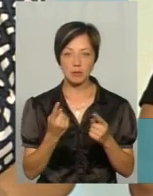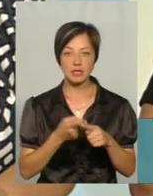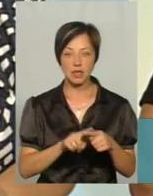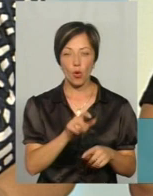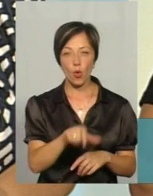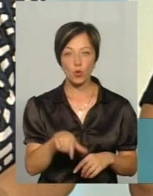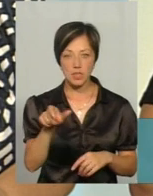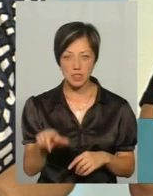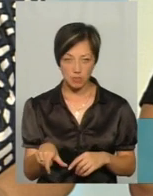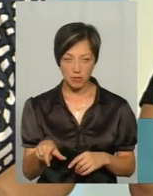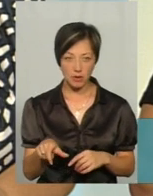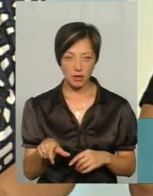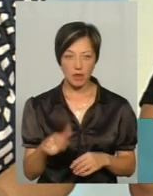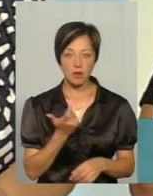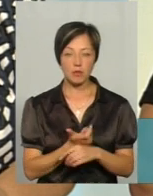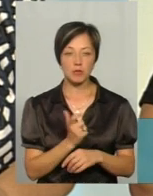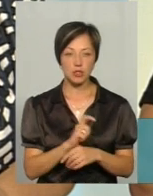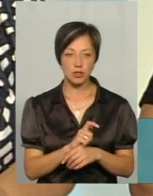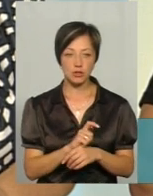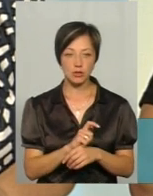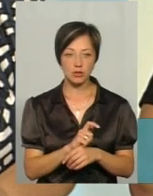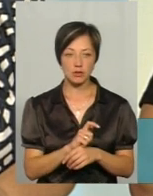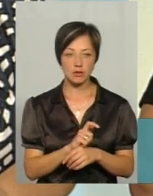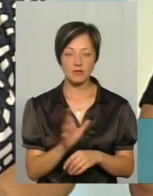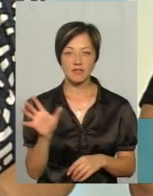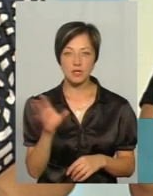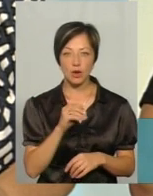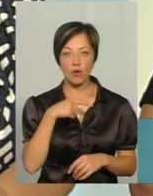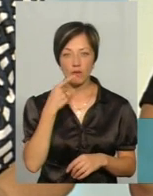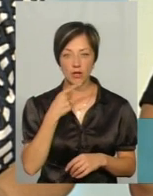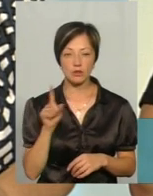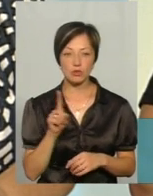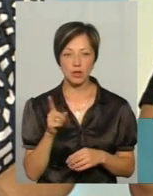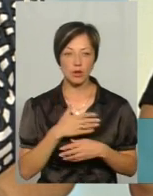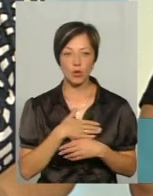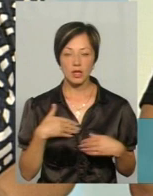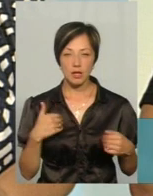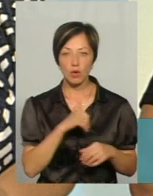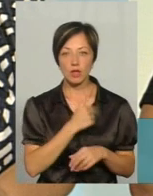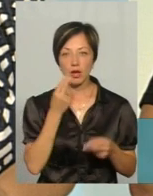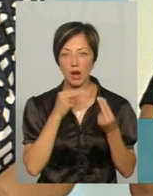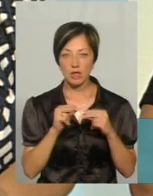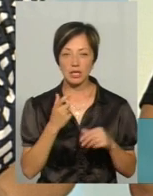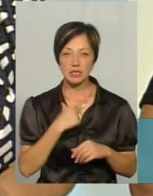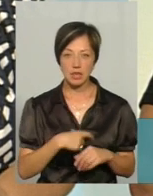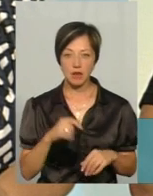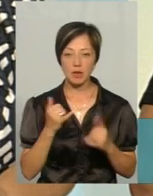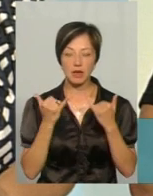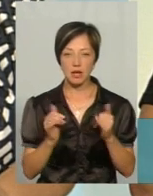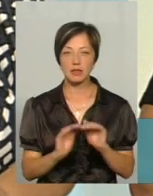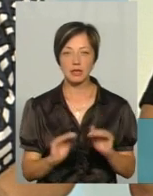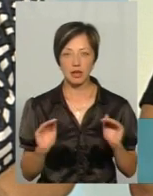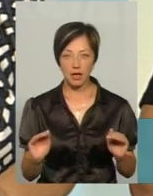осіб, в більшості, практично всі говорили, що не хотіли краще для себе, для